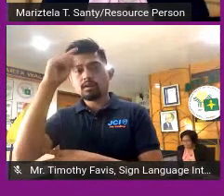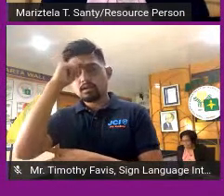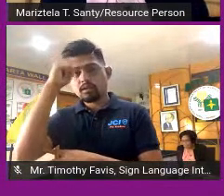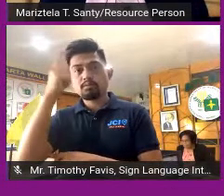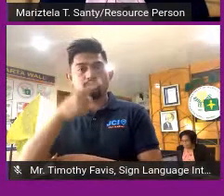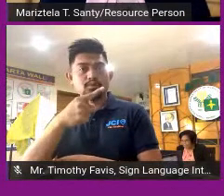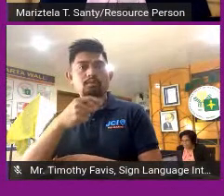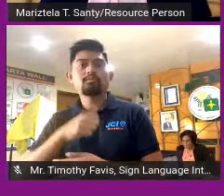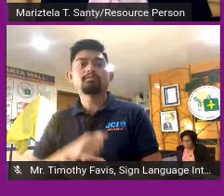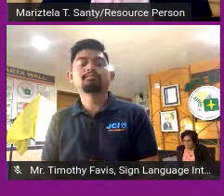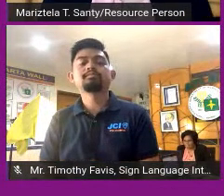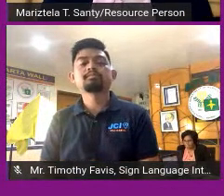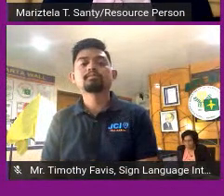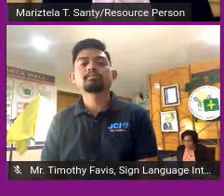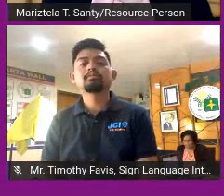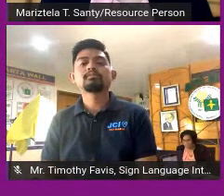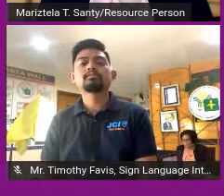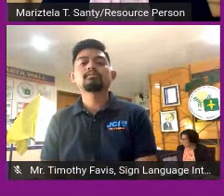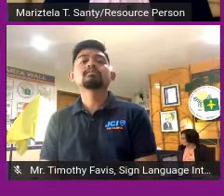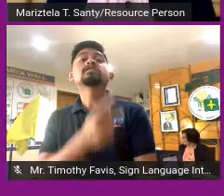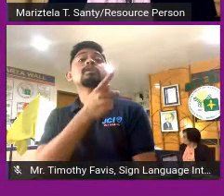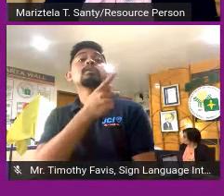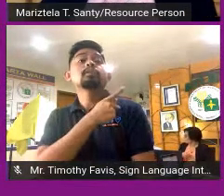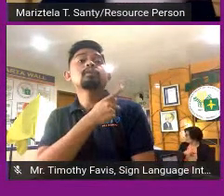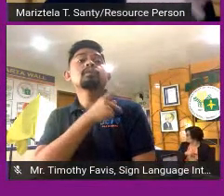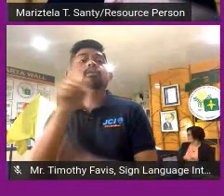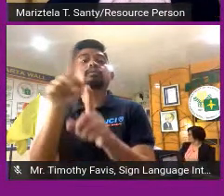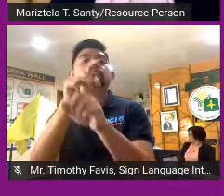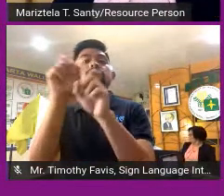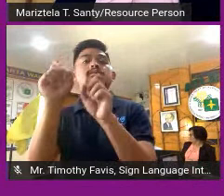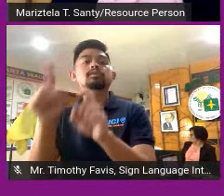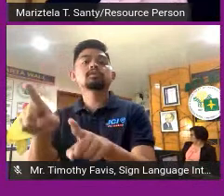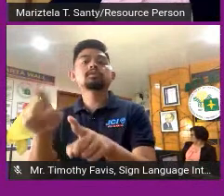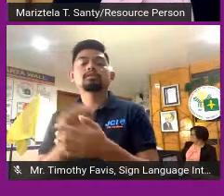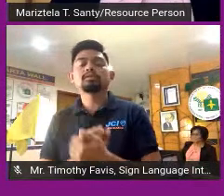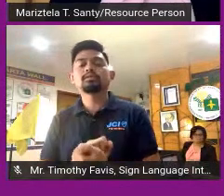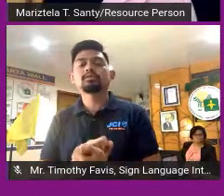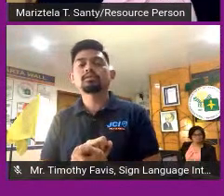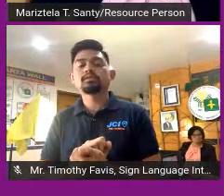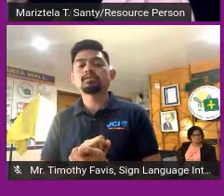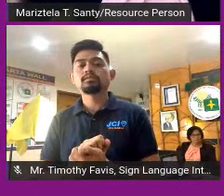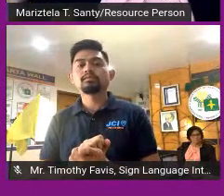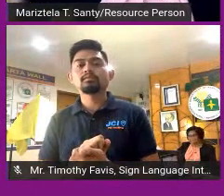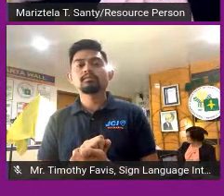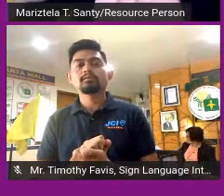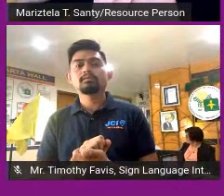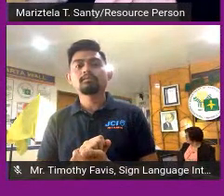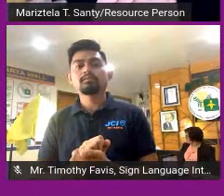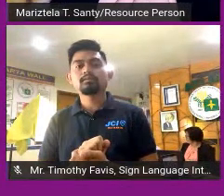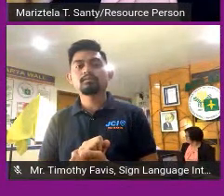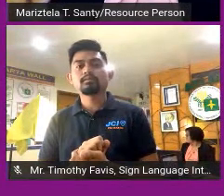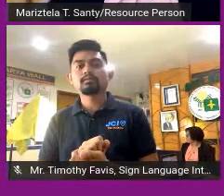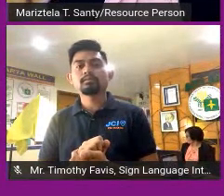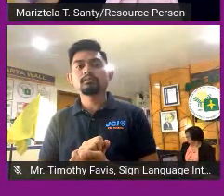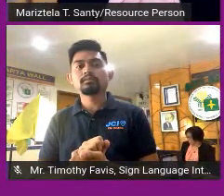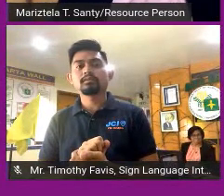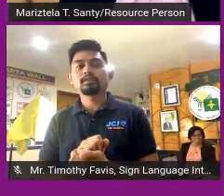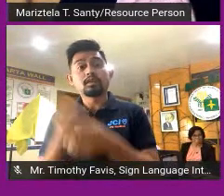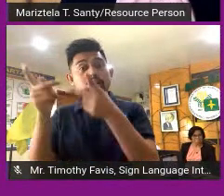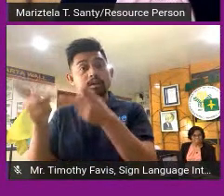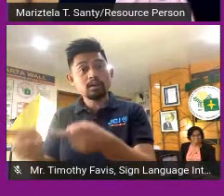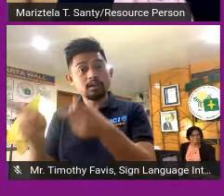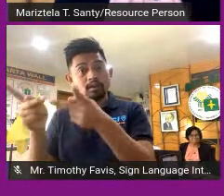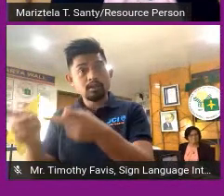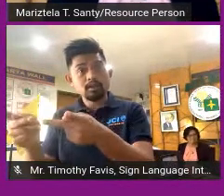pa, si Ma'am Norma Dasco. Kasi doon daw po sa attendantship ay nakalagay po ay